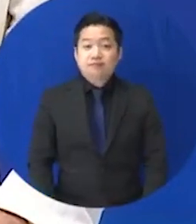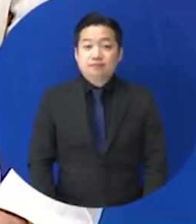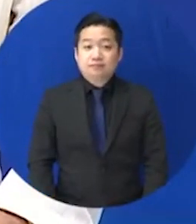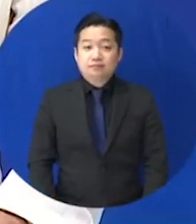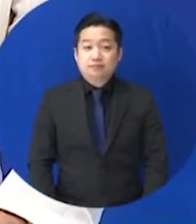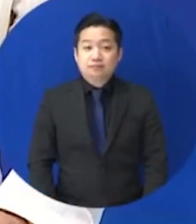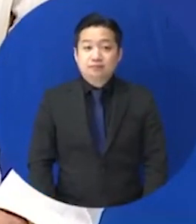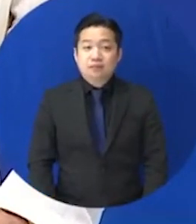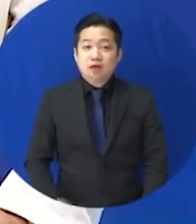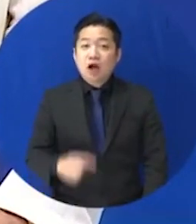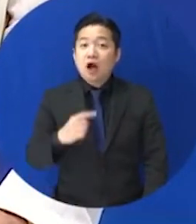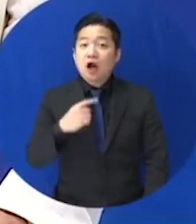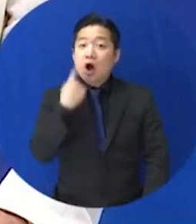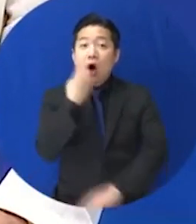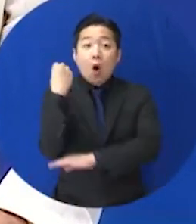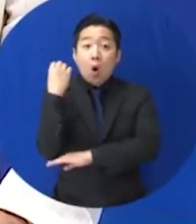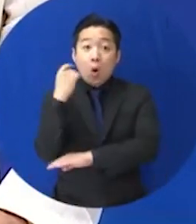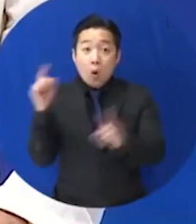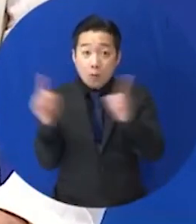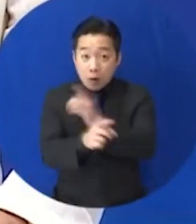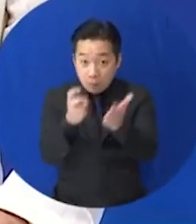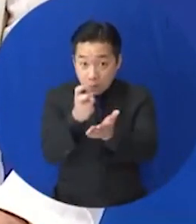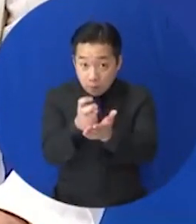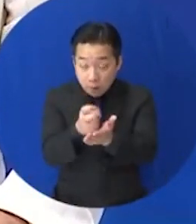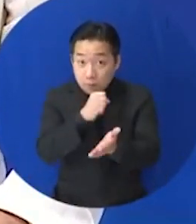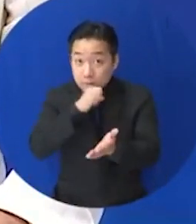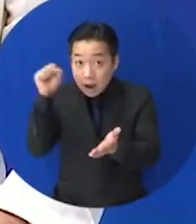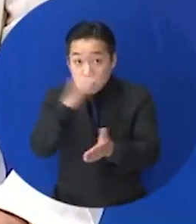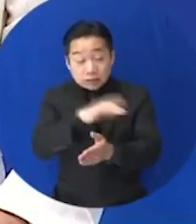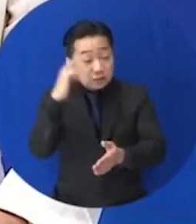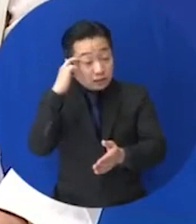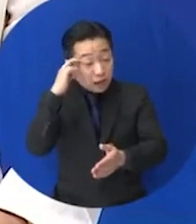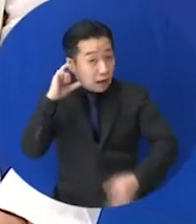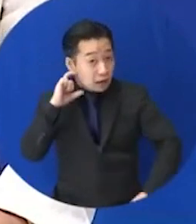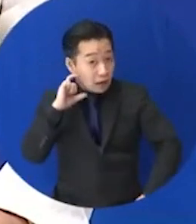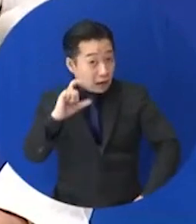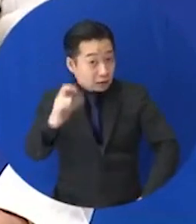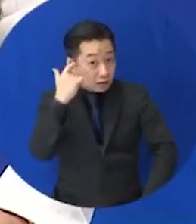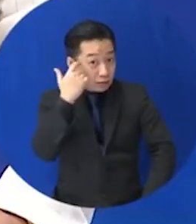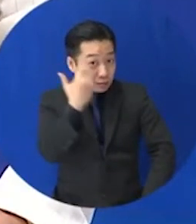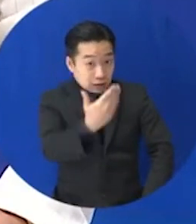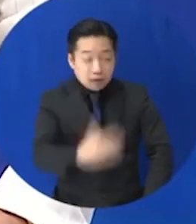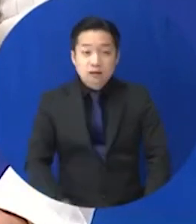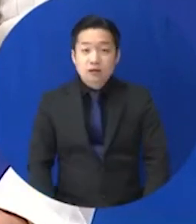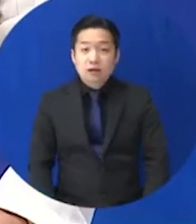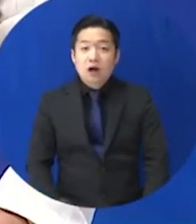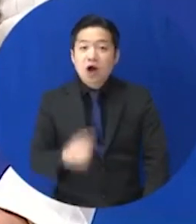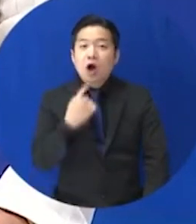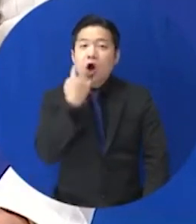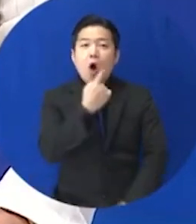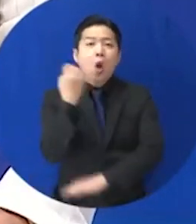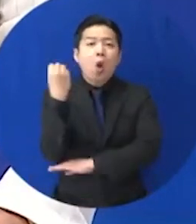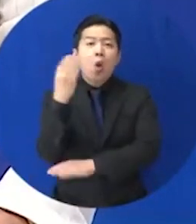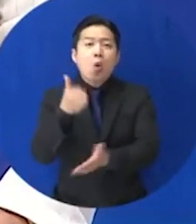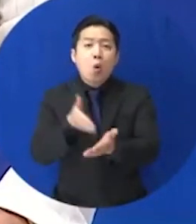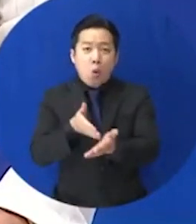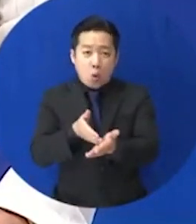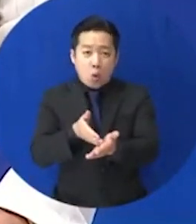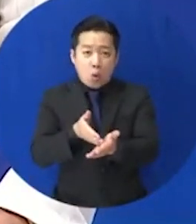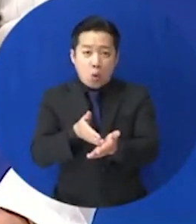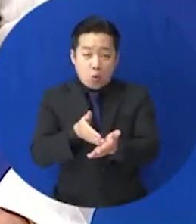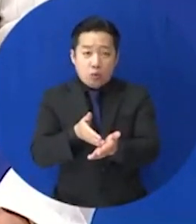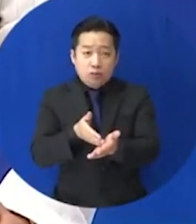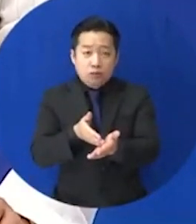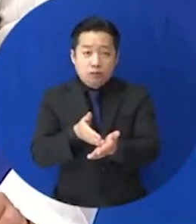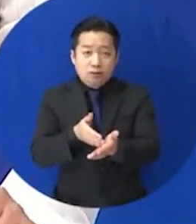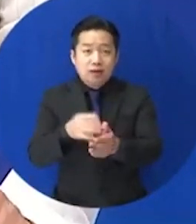이 언론개혁법 통과가 또 미뤄졌습니다. 지금도 같은 생각이십니까? 언론개혁법 문제는 뭐 저만큼 언론에 피해를